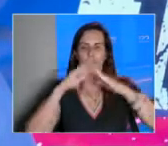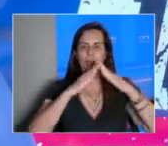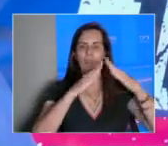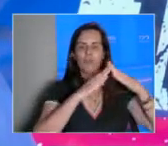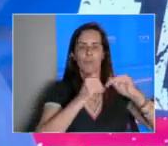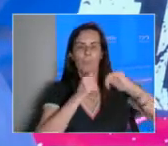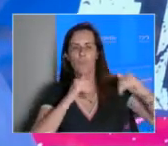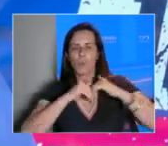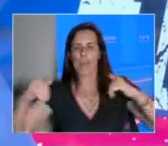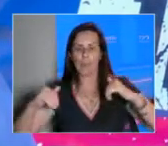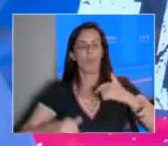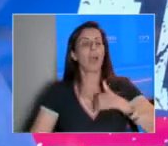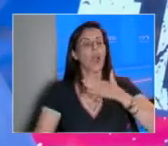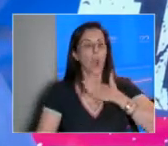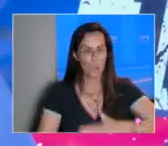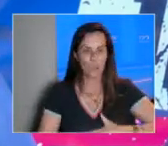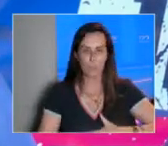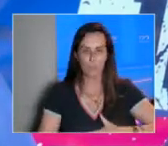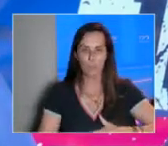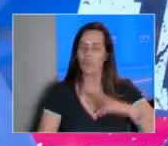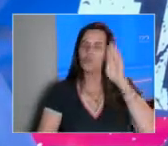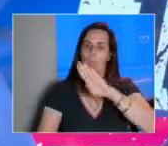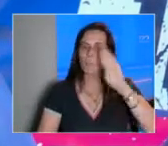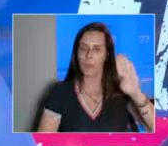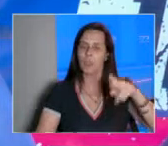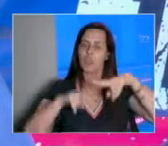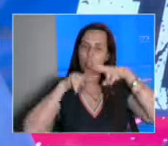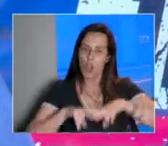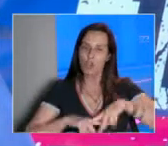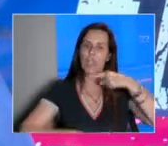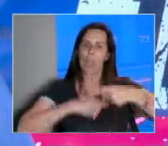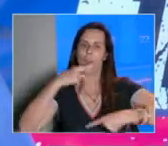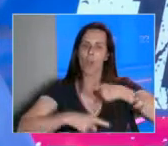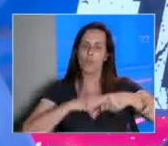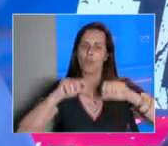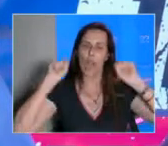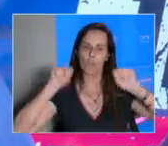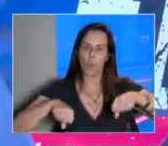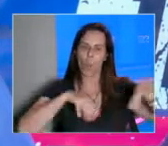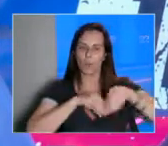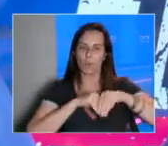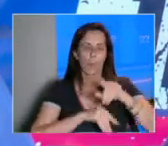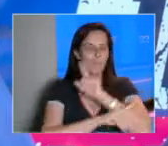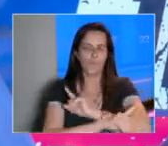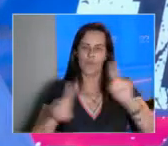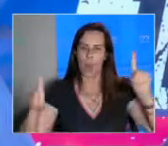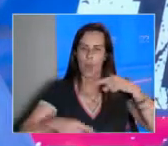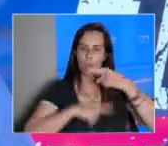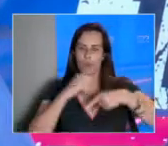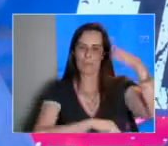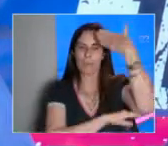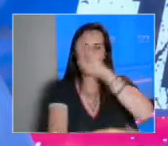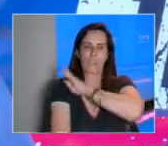יישובים מבודדים. אנחנו רוצים שנתניהו ישאיר את המורשת של הריבונות ולא מורשת של